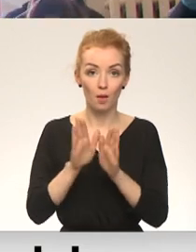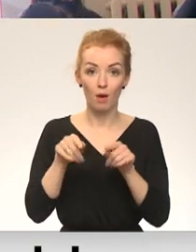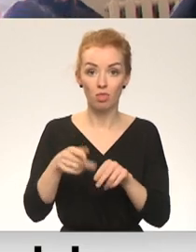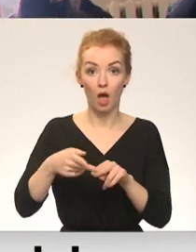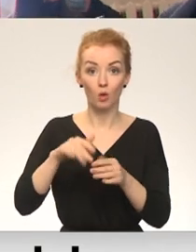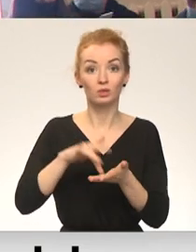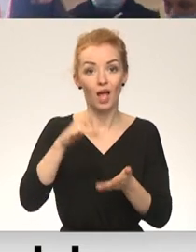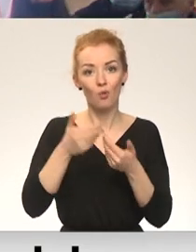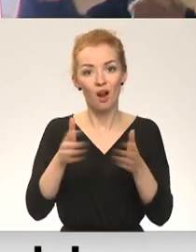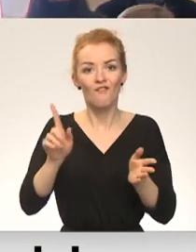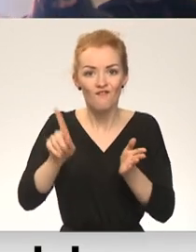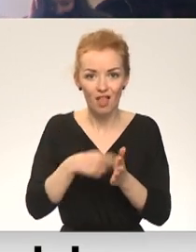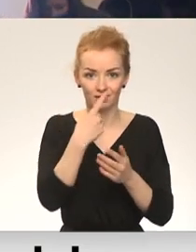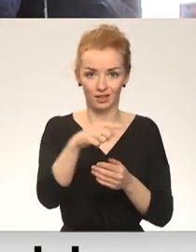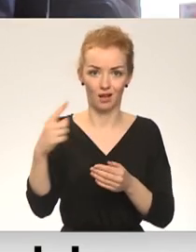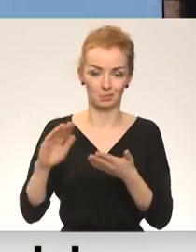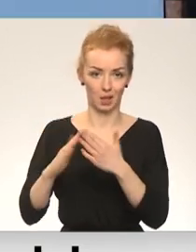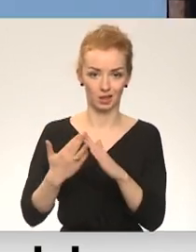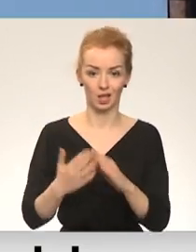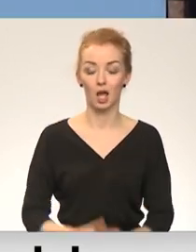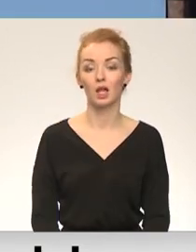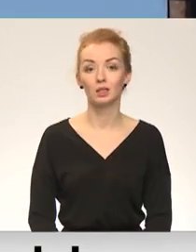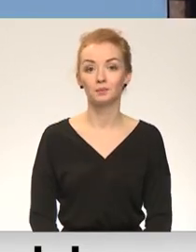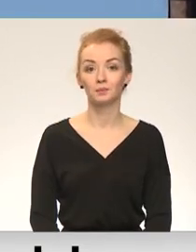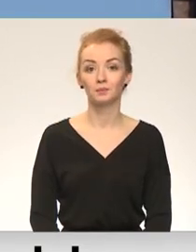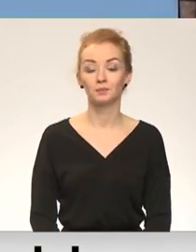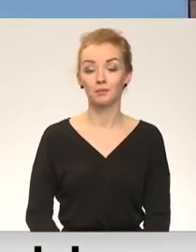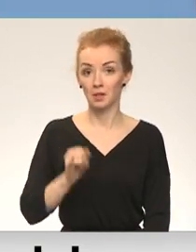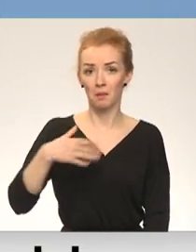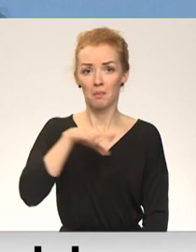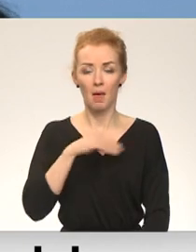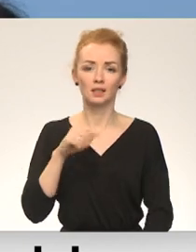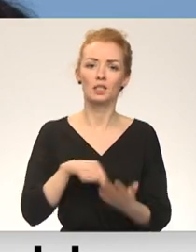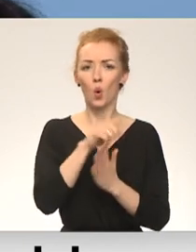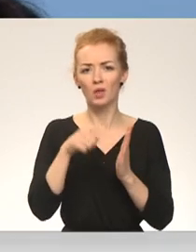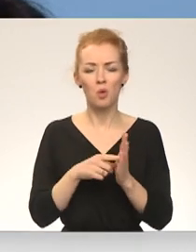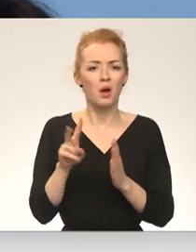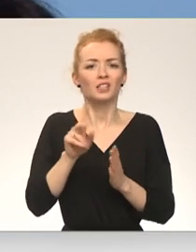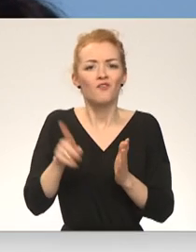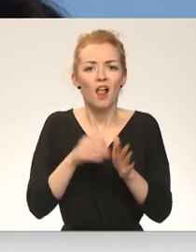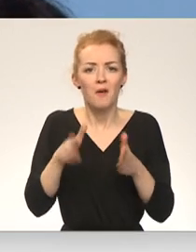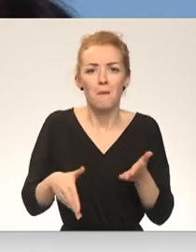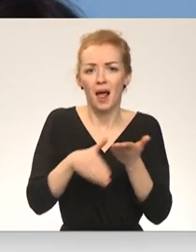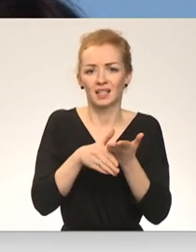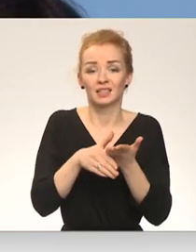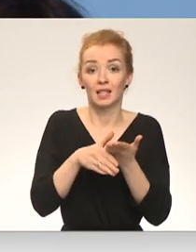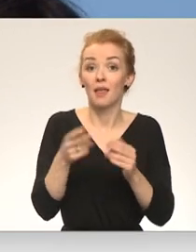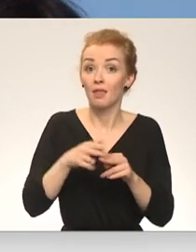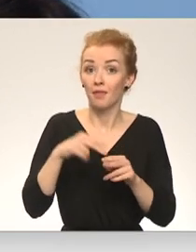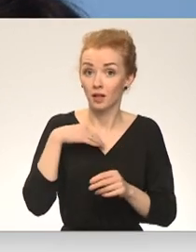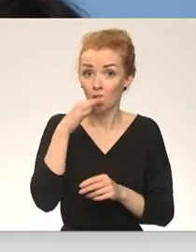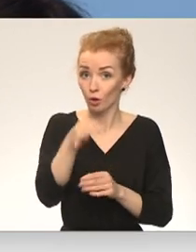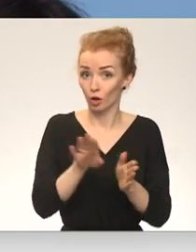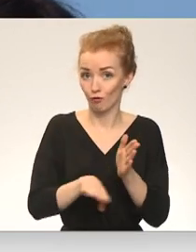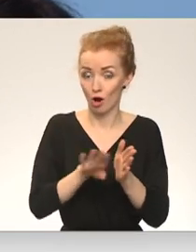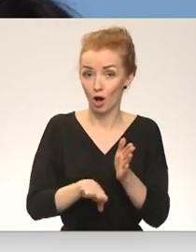atvēršanu arī citās pašvaldībās. Ja mēs jautātu šodien, kas vēl varētu palīdzēt šim centram darbā, tad man atbildi ir diezgan